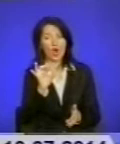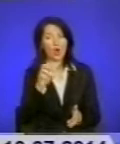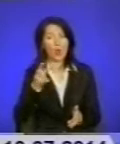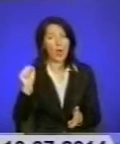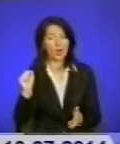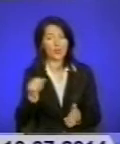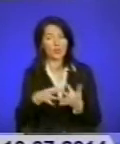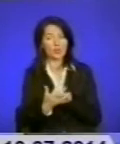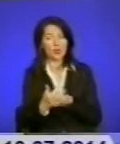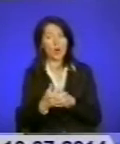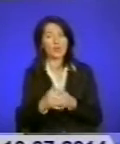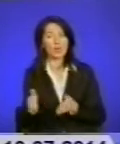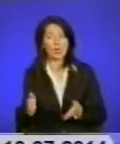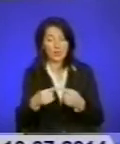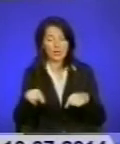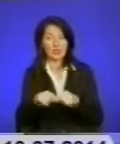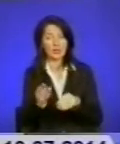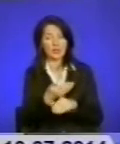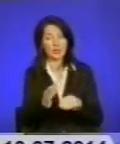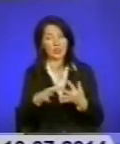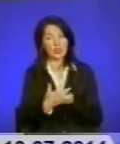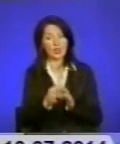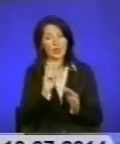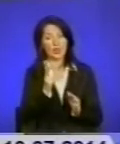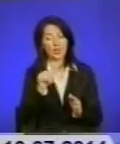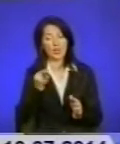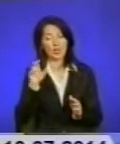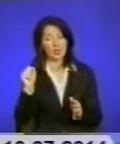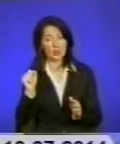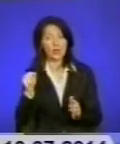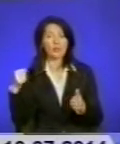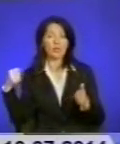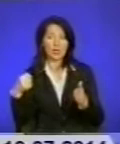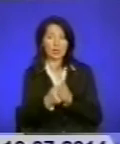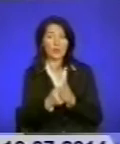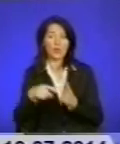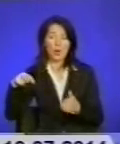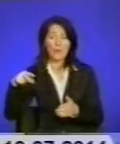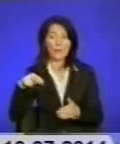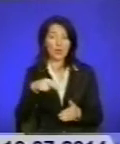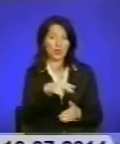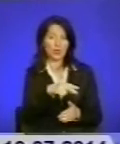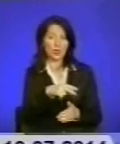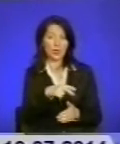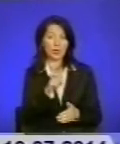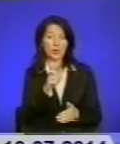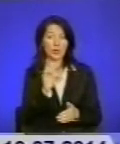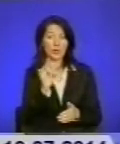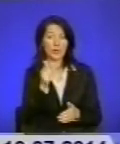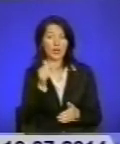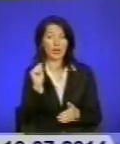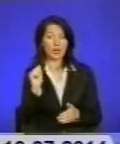селами Стрілюка та Киданиці Збаразького району Тернопільської області допустив наїзд на пішохода Брегіна Миколу